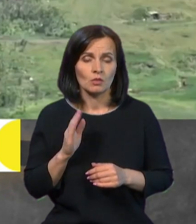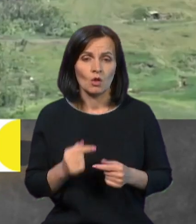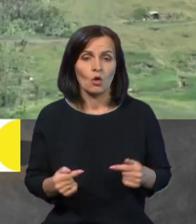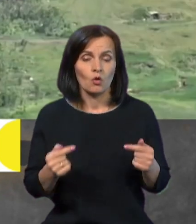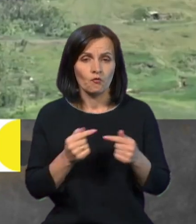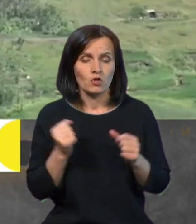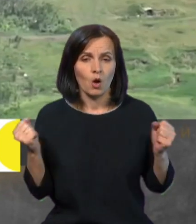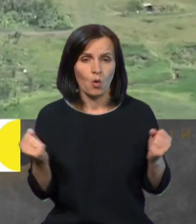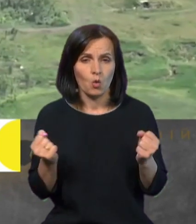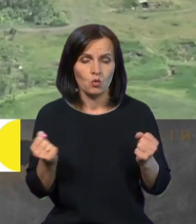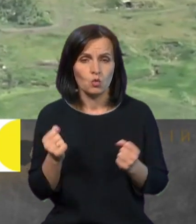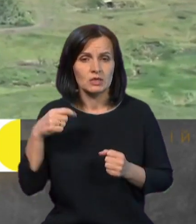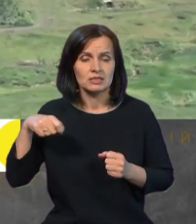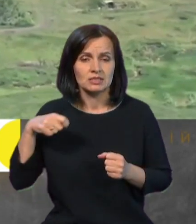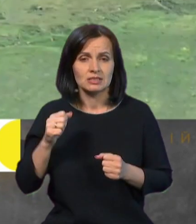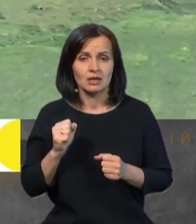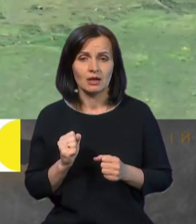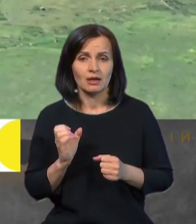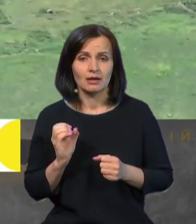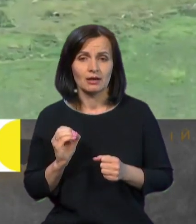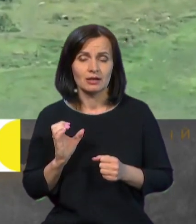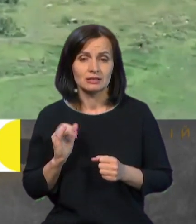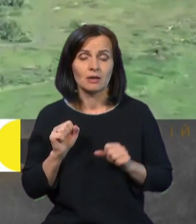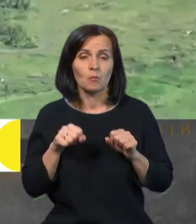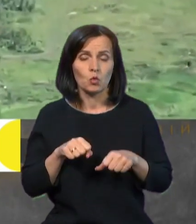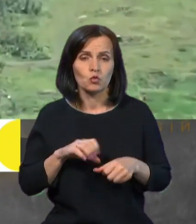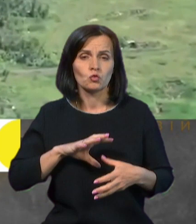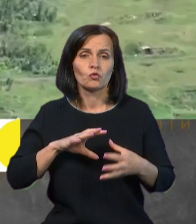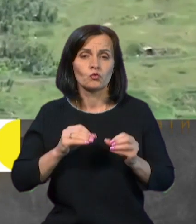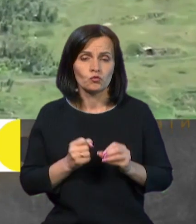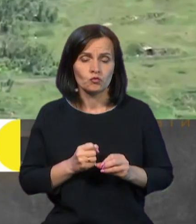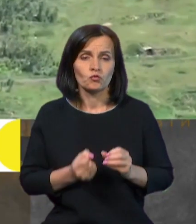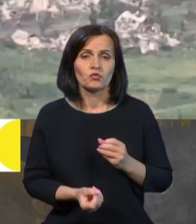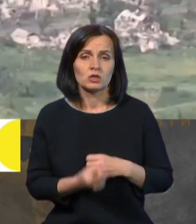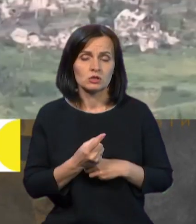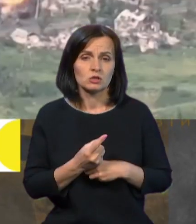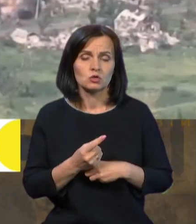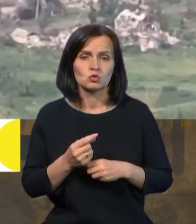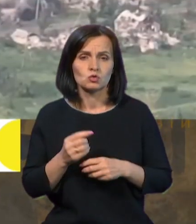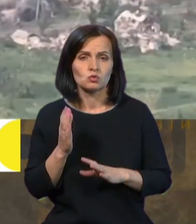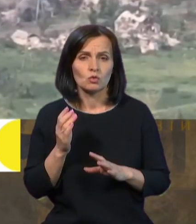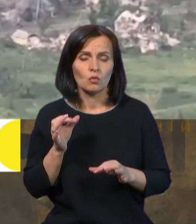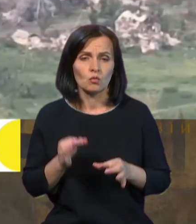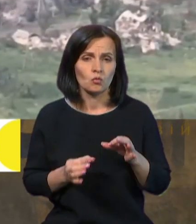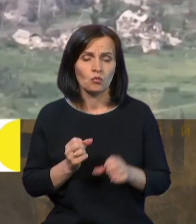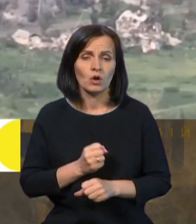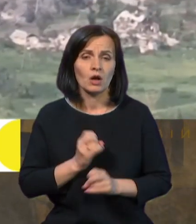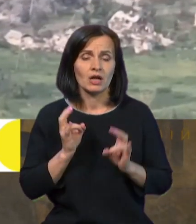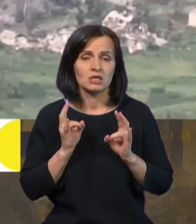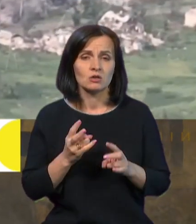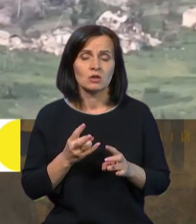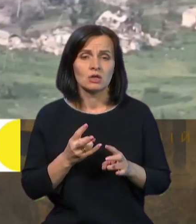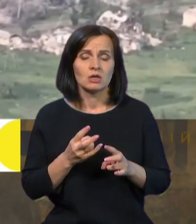відповідного охолоджувача Запорізька АЕС може привести до виникнення техногенної катастрофи на цьому